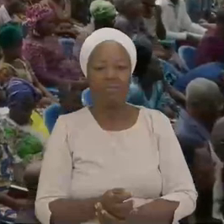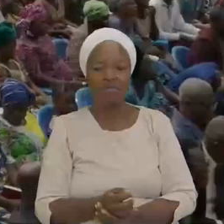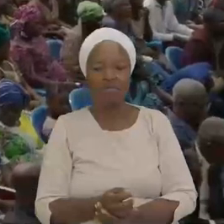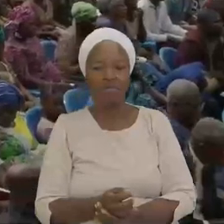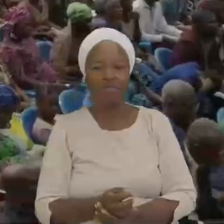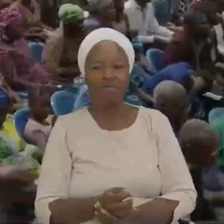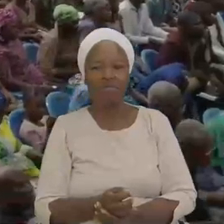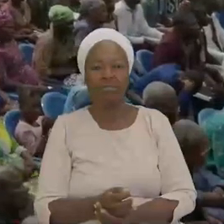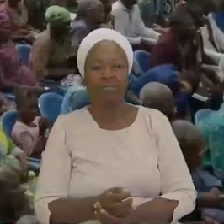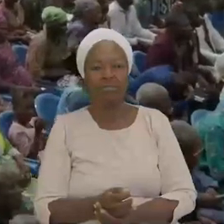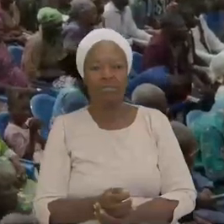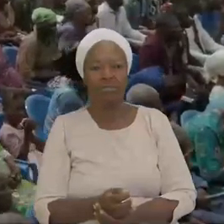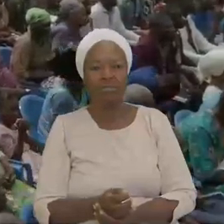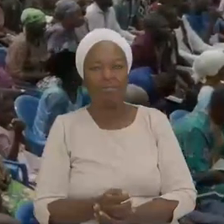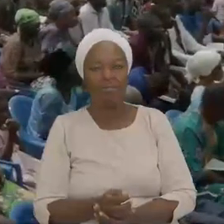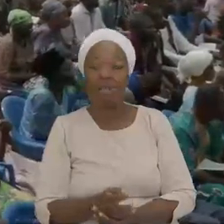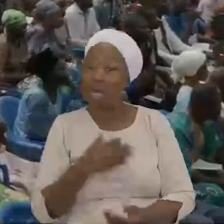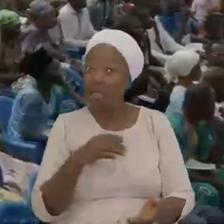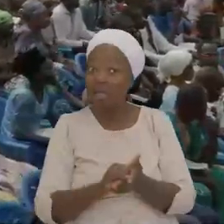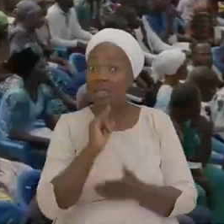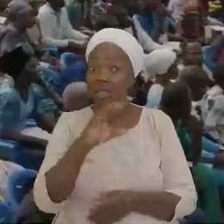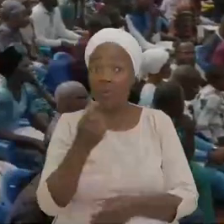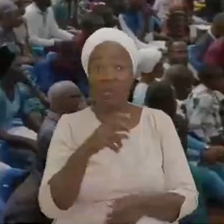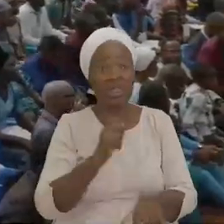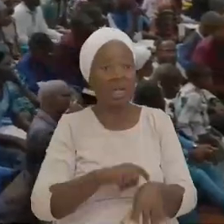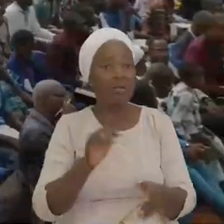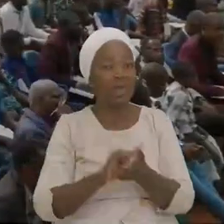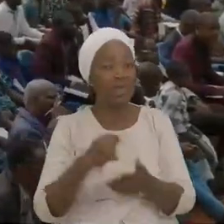il finira par mourir tout seul.